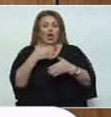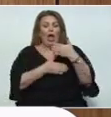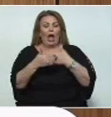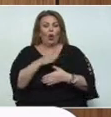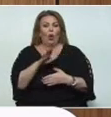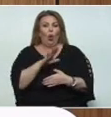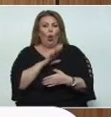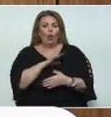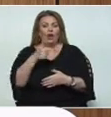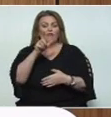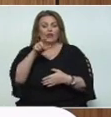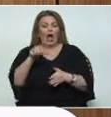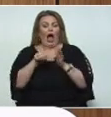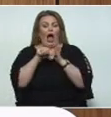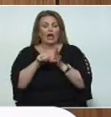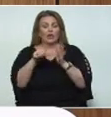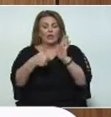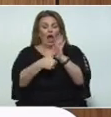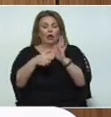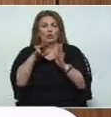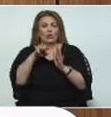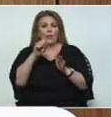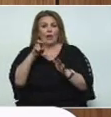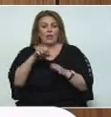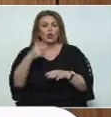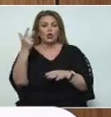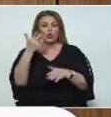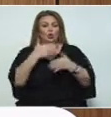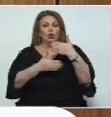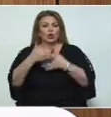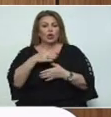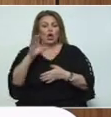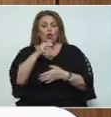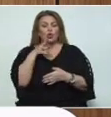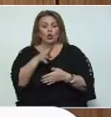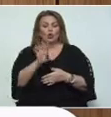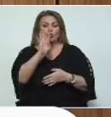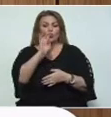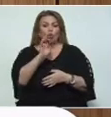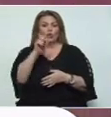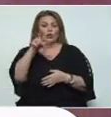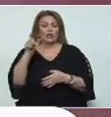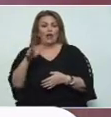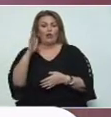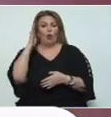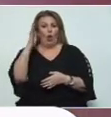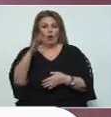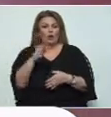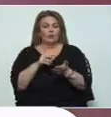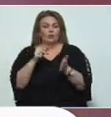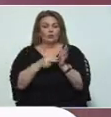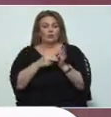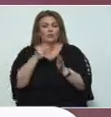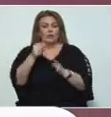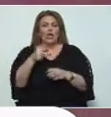olan vətəndaşlarımız 6600 manat alacaqdır. Üçüncü dərəcə əlilliyi olanlar isə 4400 nəfər olacaqdır. Qeyd edək ki,